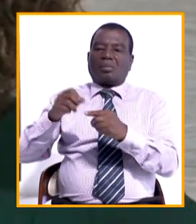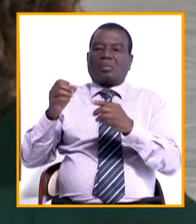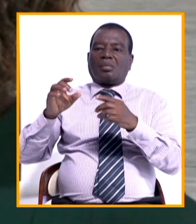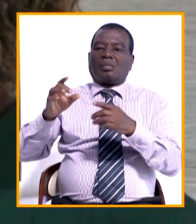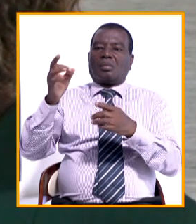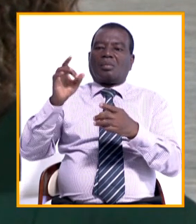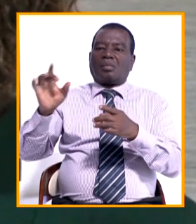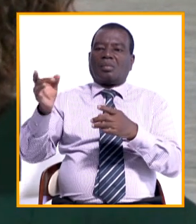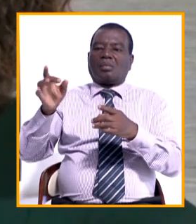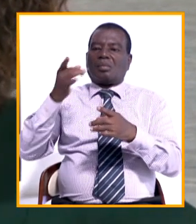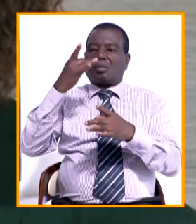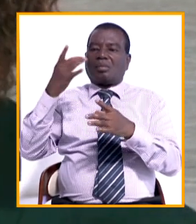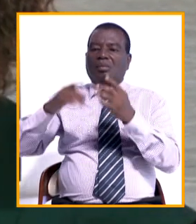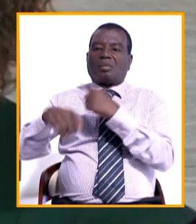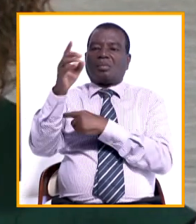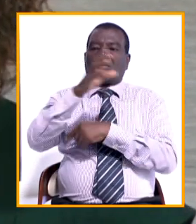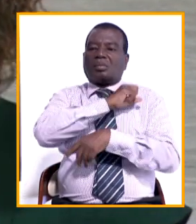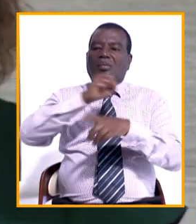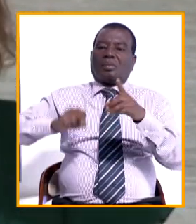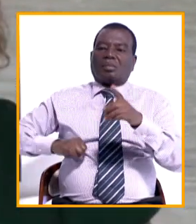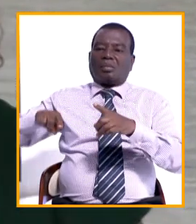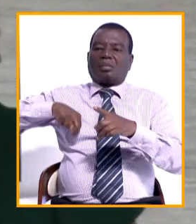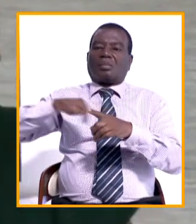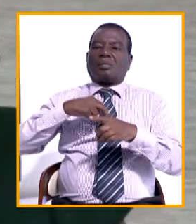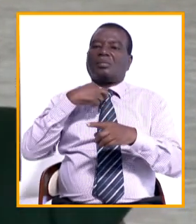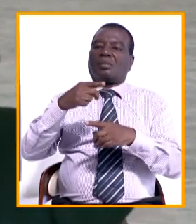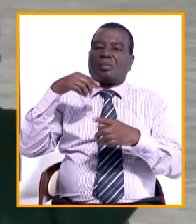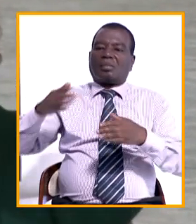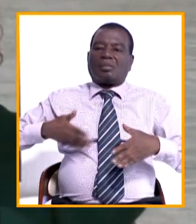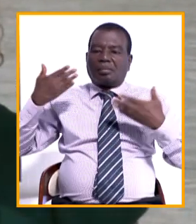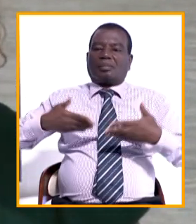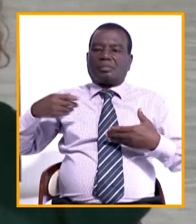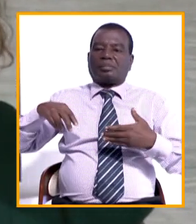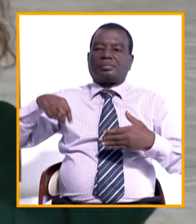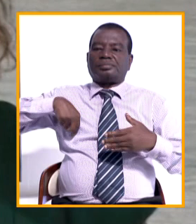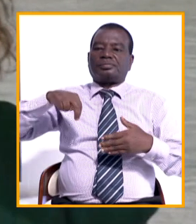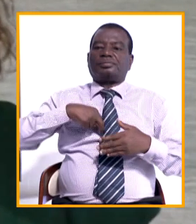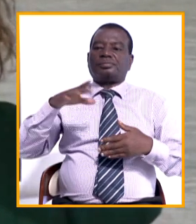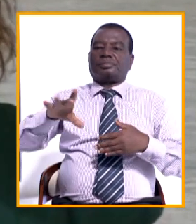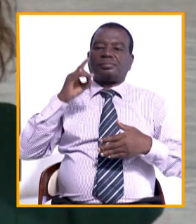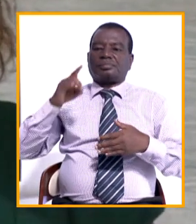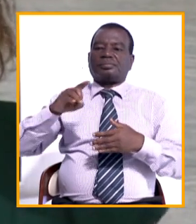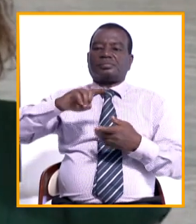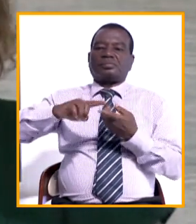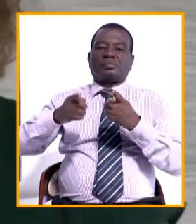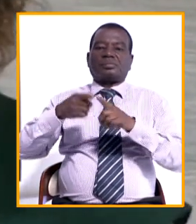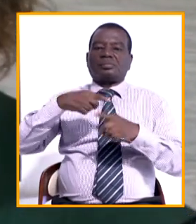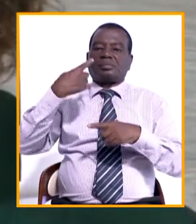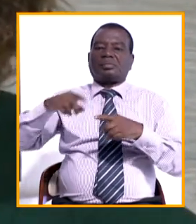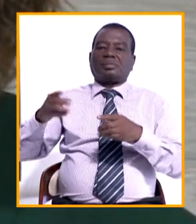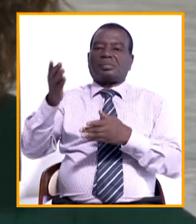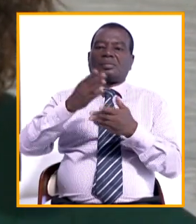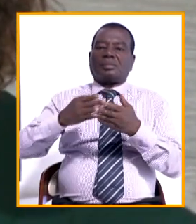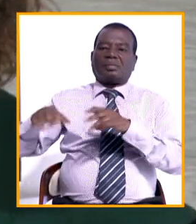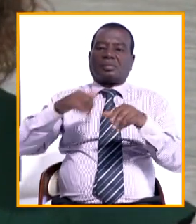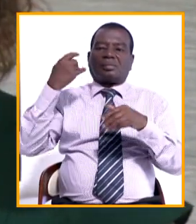Seigneur et nous voulons dire que la joie est telle que, séance tenante, nous avons déjà désigné les collaborateurs qui feraient partie du